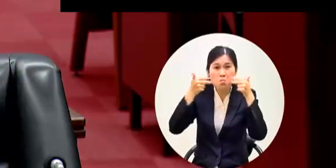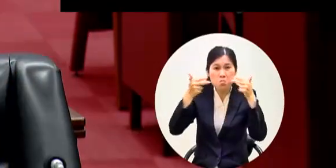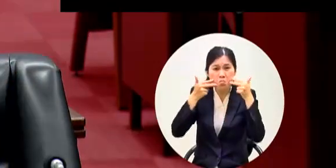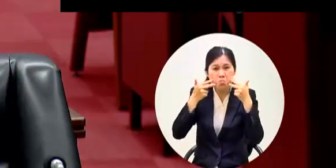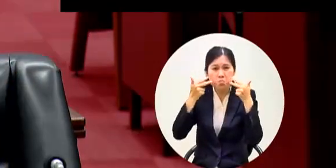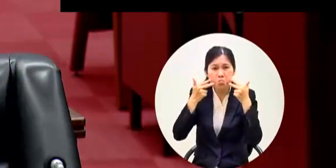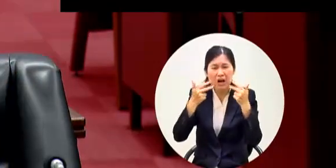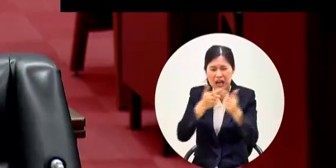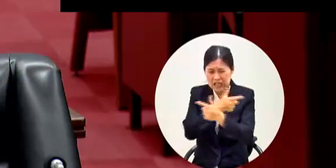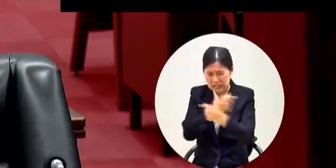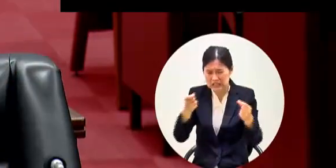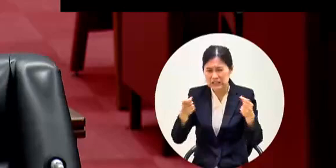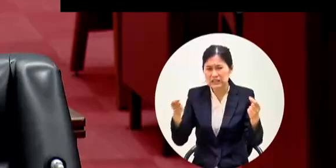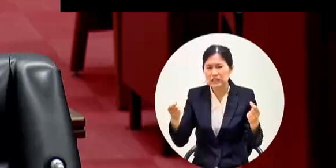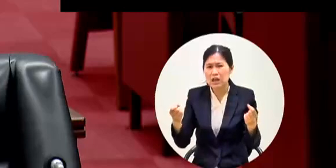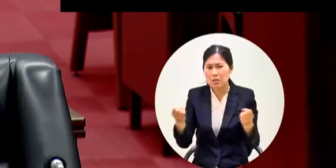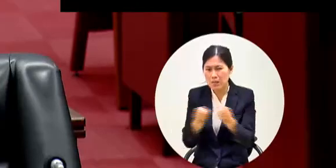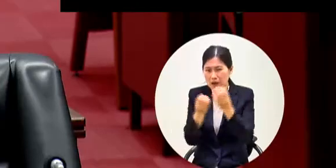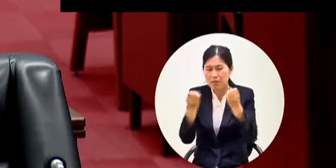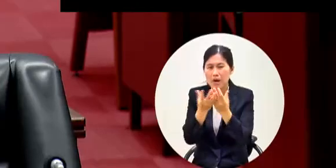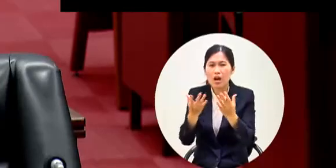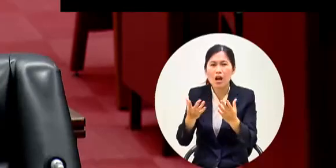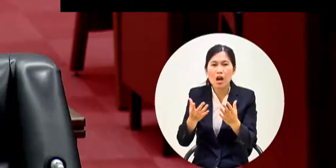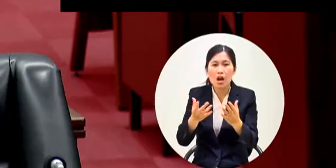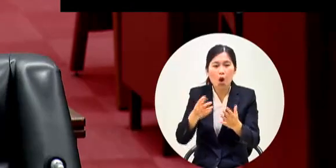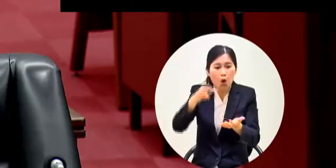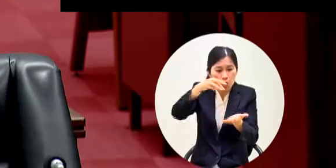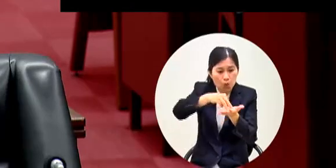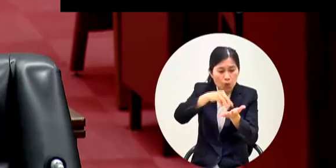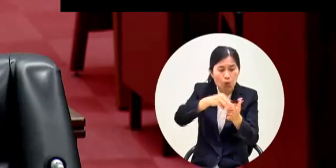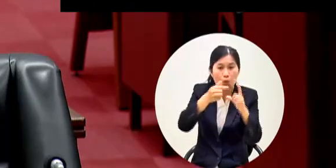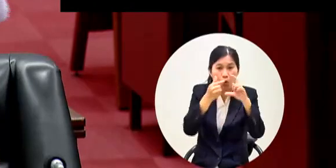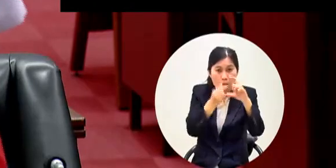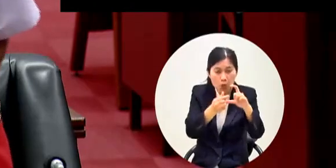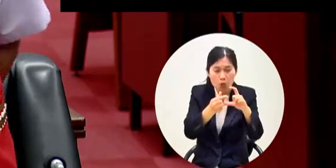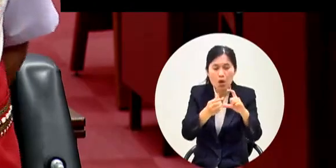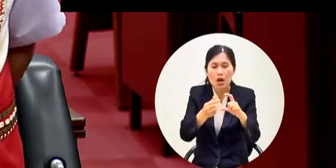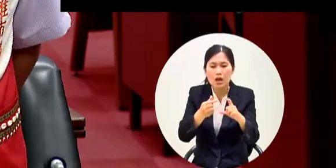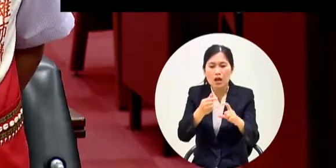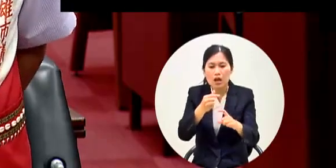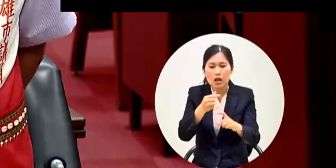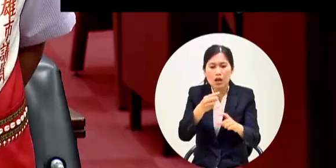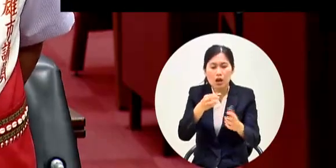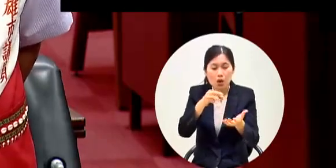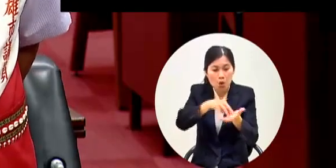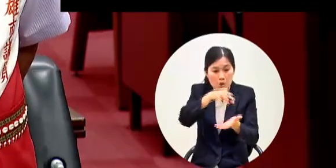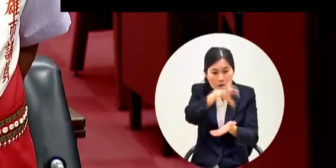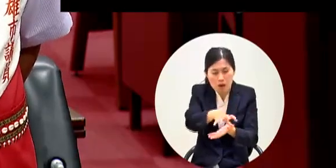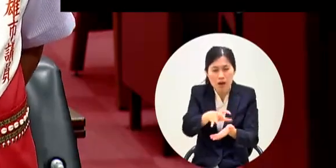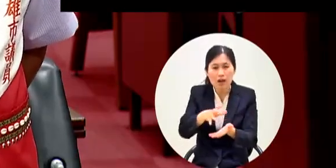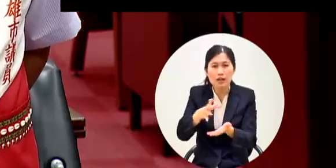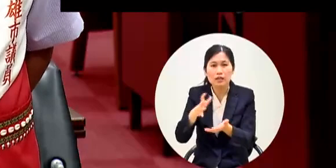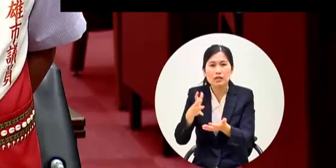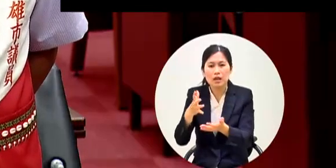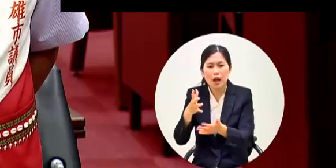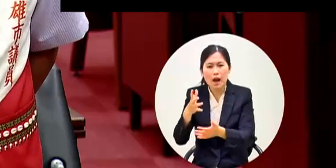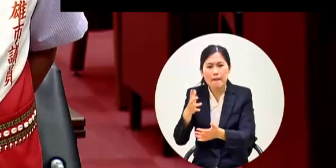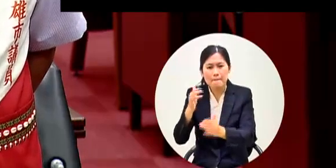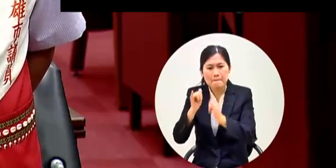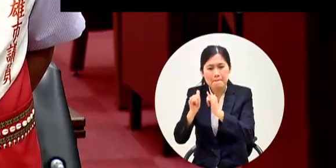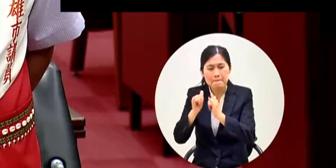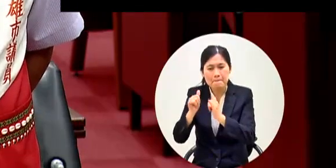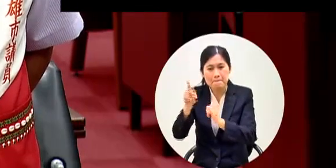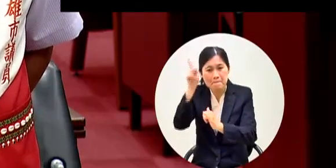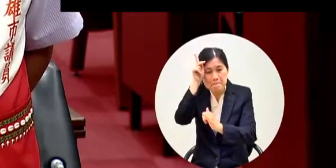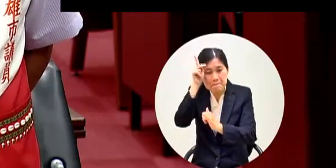映啊。这个问题不会是桃园区那么像茂林，应该是全国的原住民的地